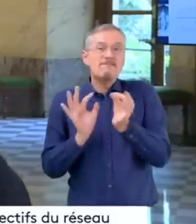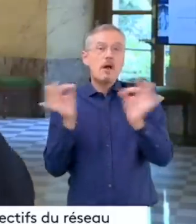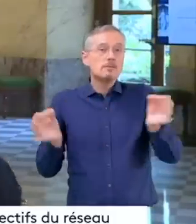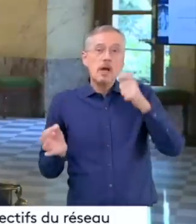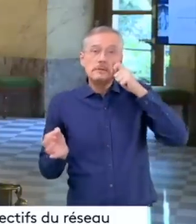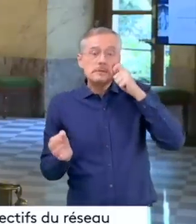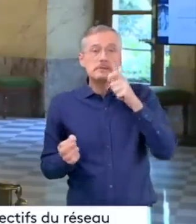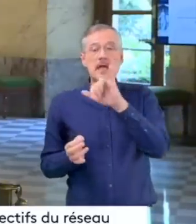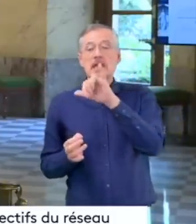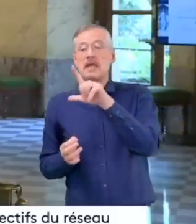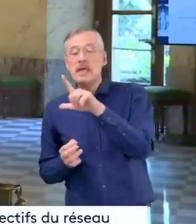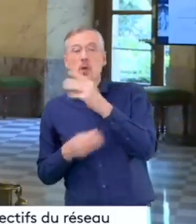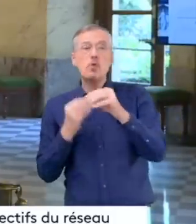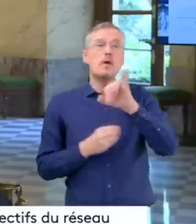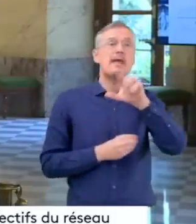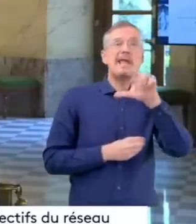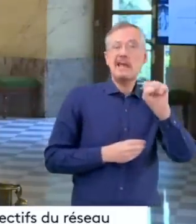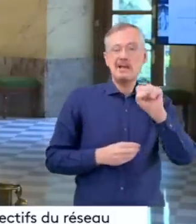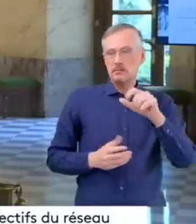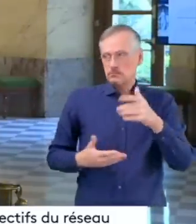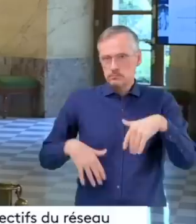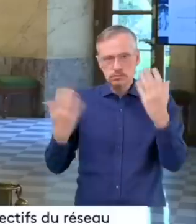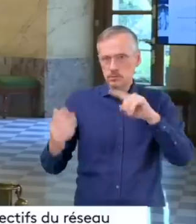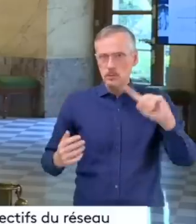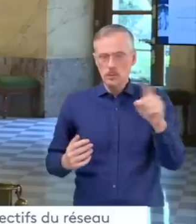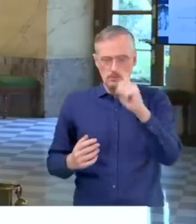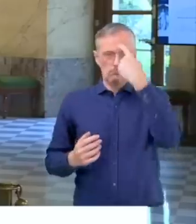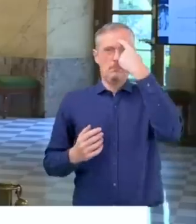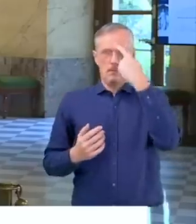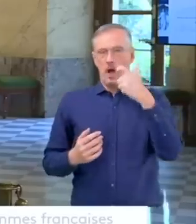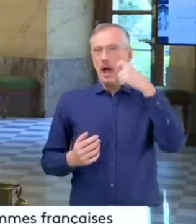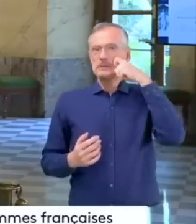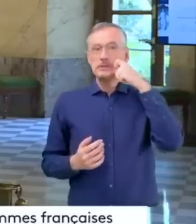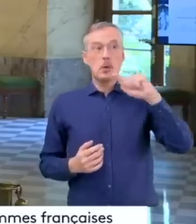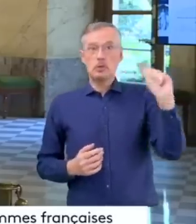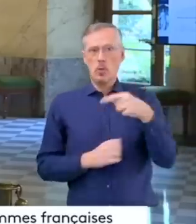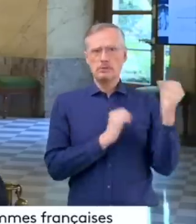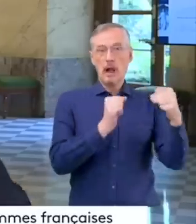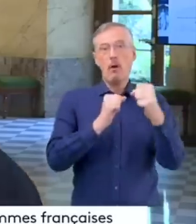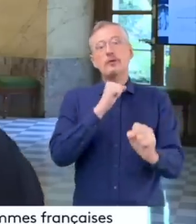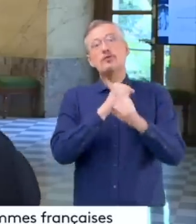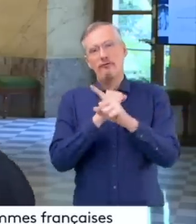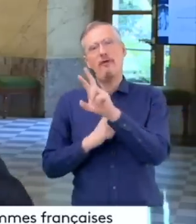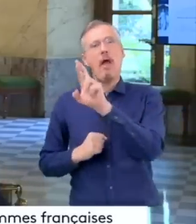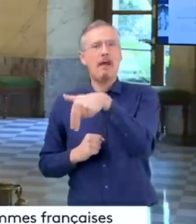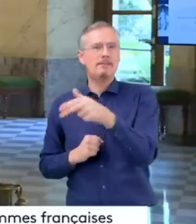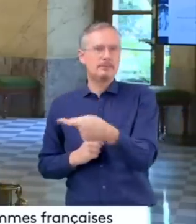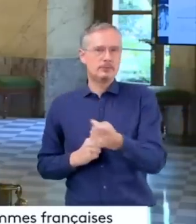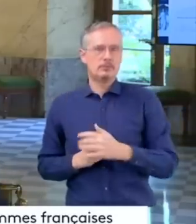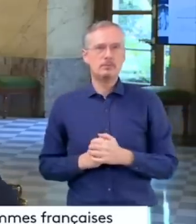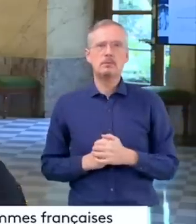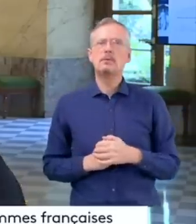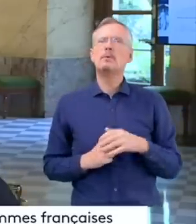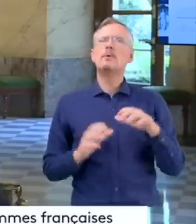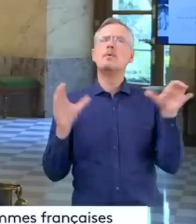arrive, et ils ont été vécus comme tels par l'ensemble de la représentation nationale, exception faite du Rassemblement National. Je veux dire, les députés du groupe